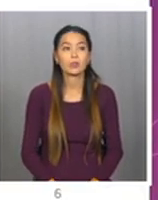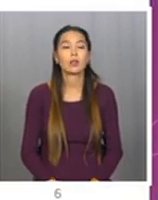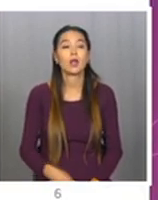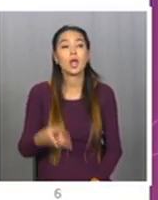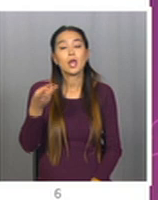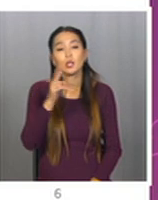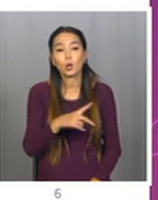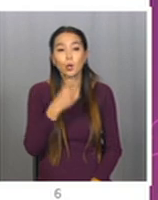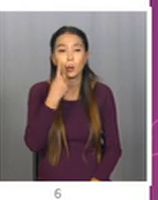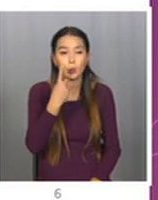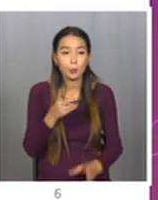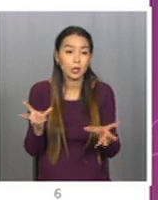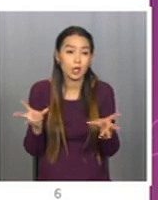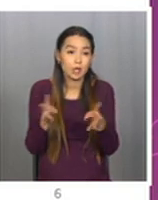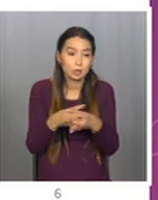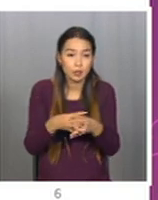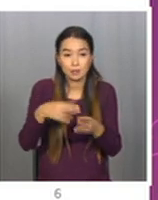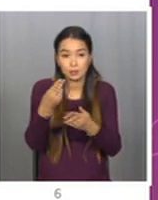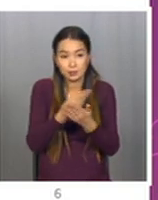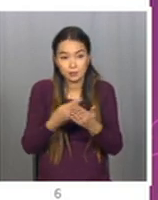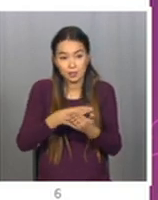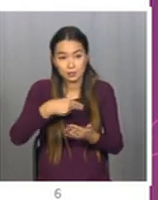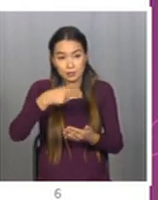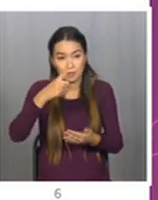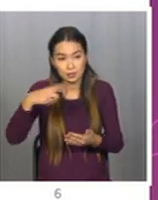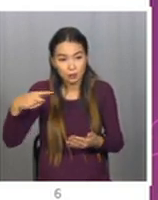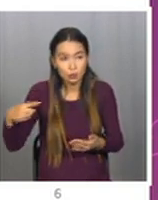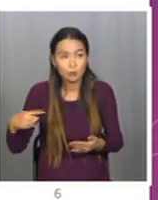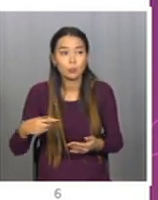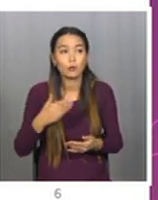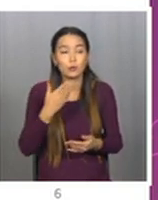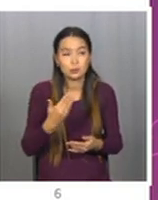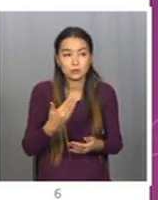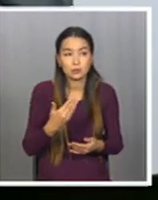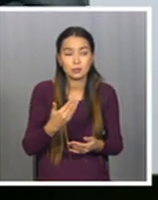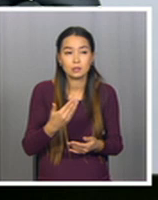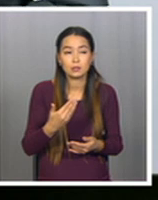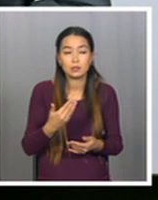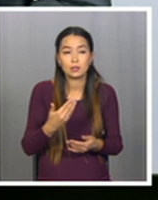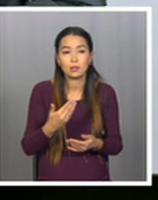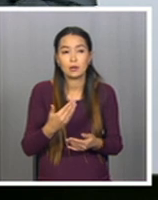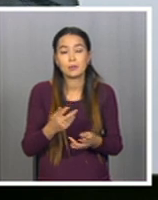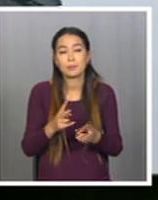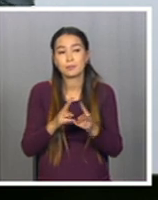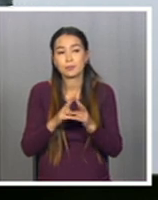салатын болсақ, міне көріп тұрмыз, синфазал түрде өзгеріп отыр. Енді осы жерде